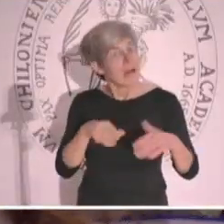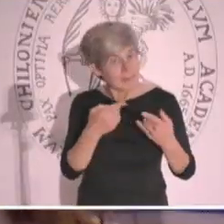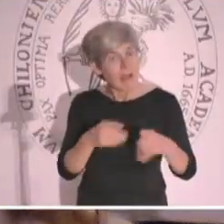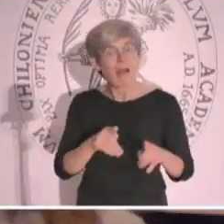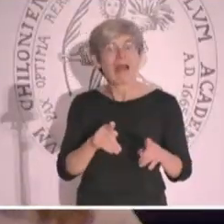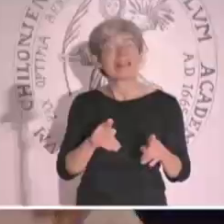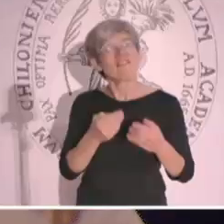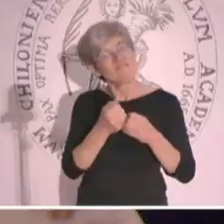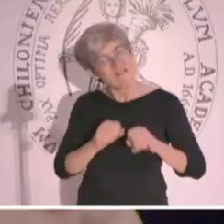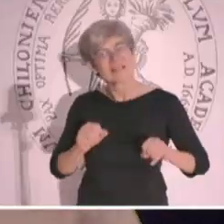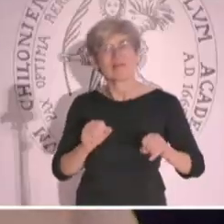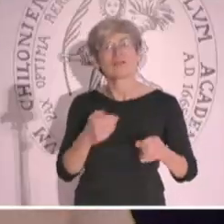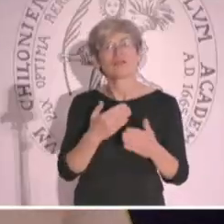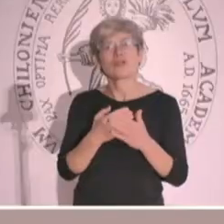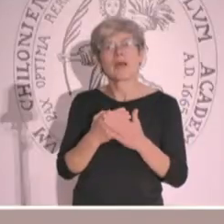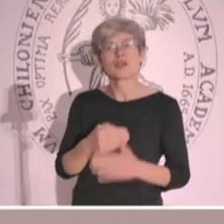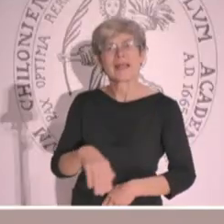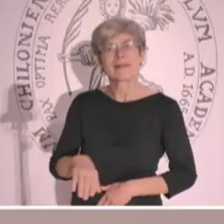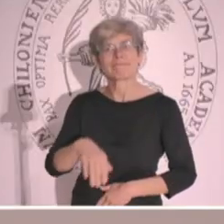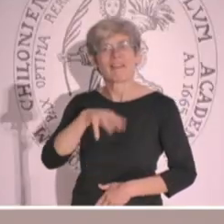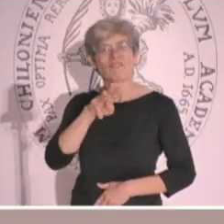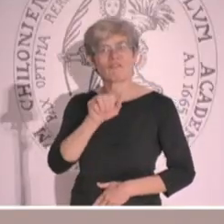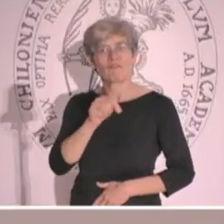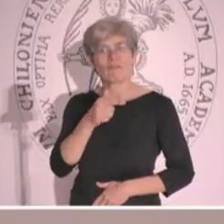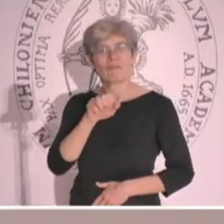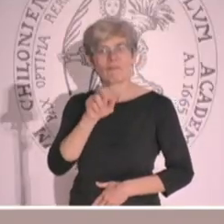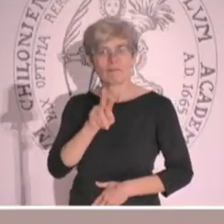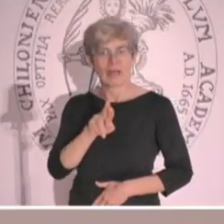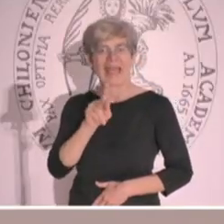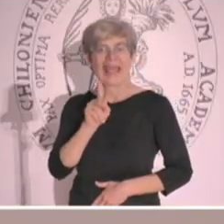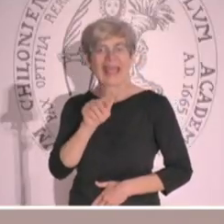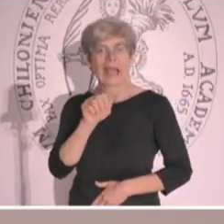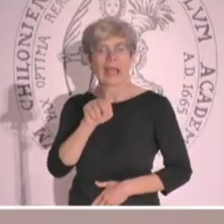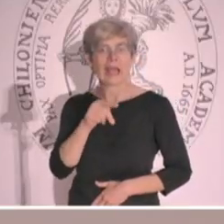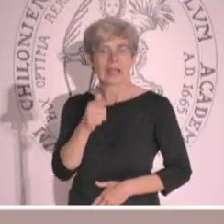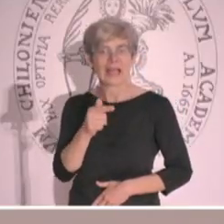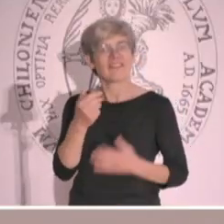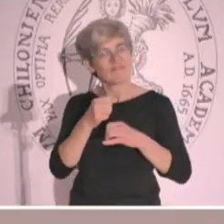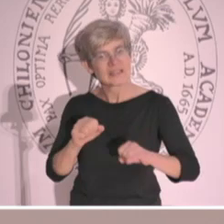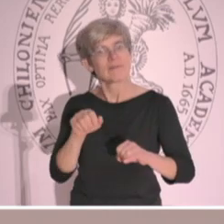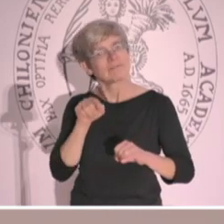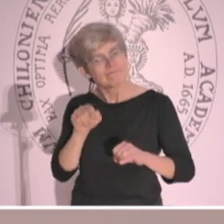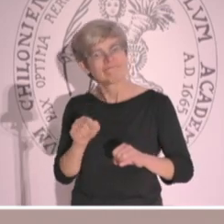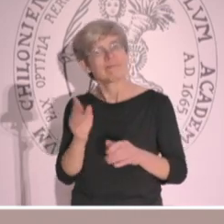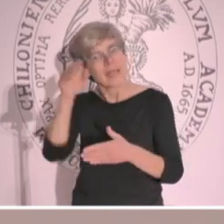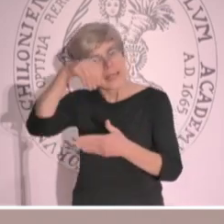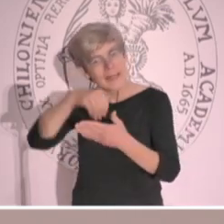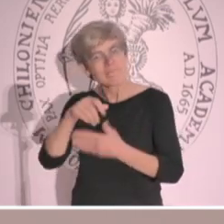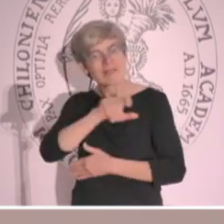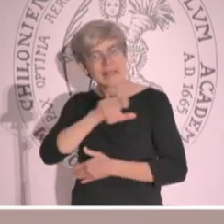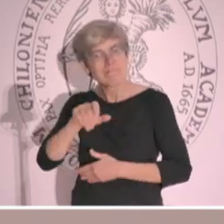tolle Festivals, zum Beispiel das Waterkant-Festival, das sich den Themen Nachhaltigkeit und Start-ups widmet. Wir